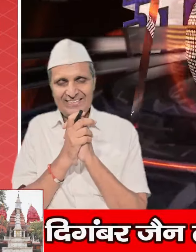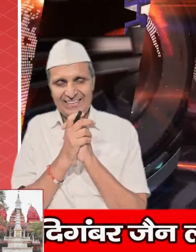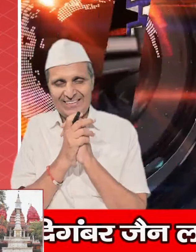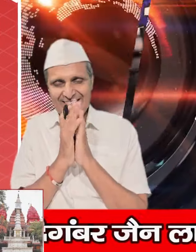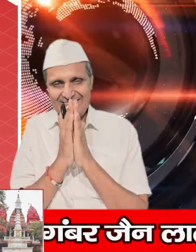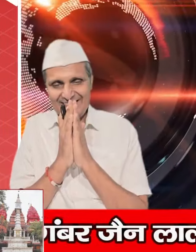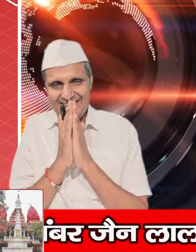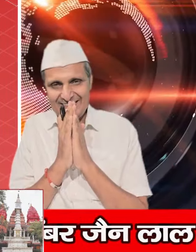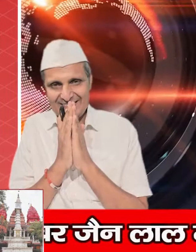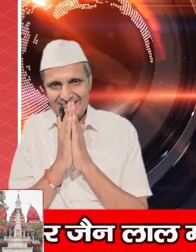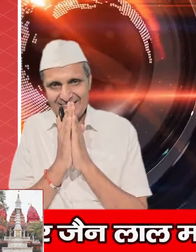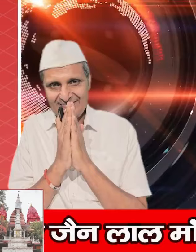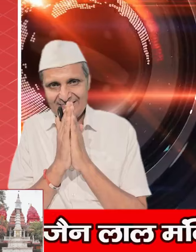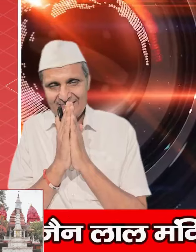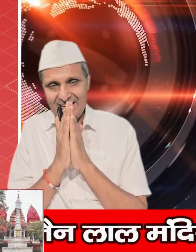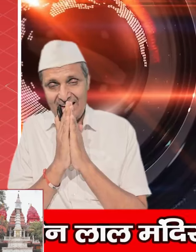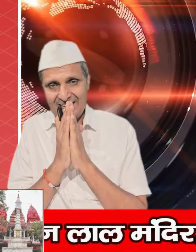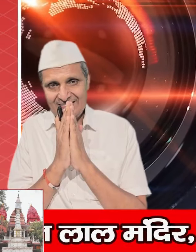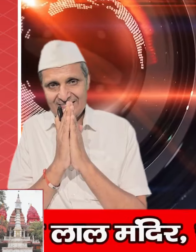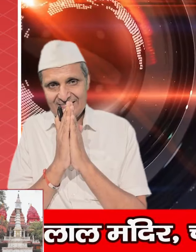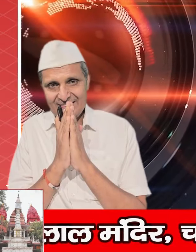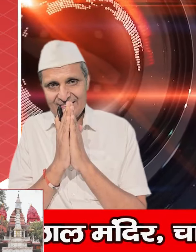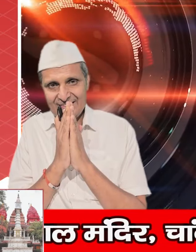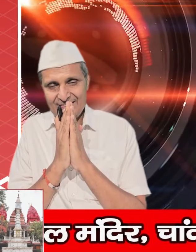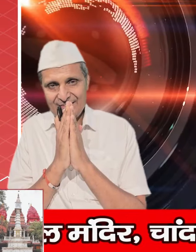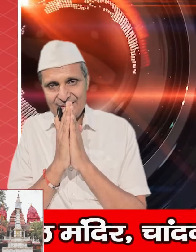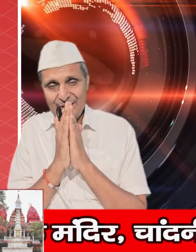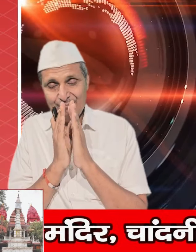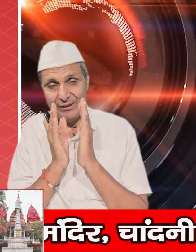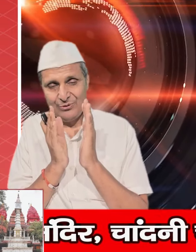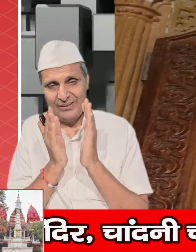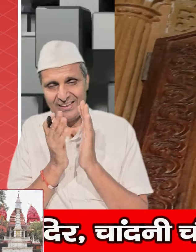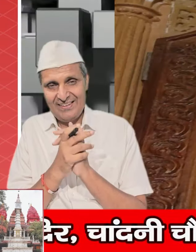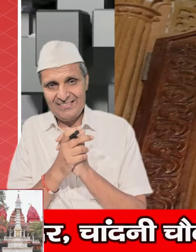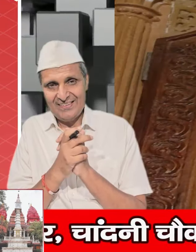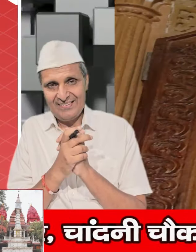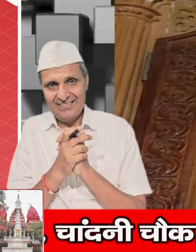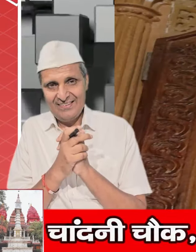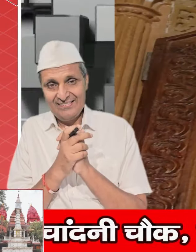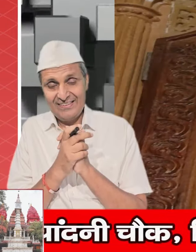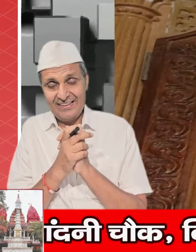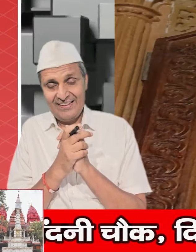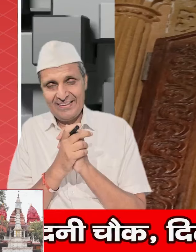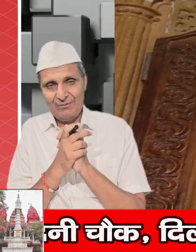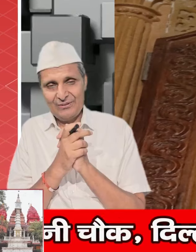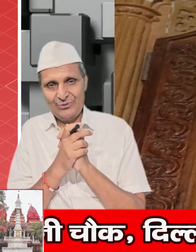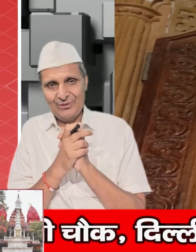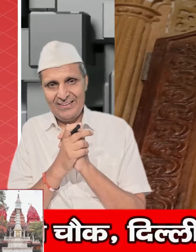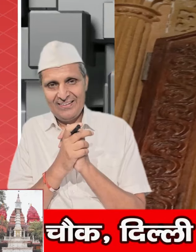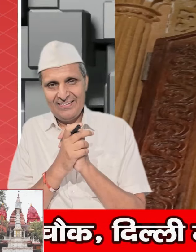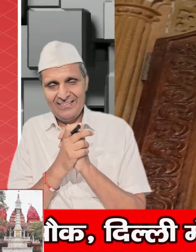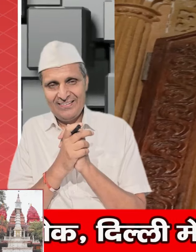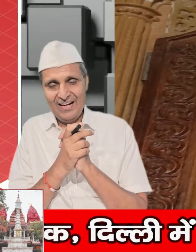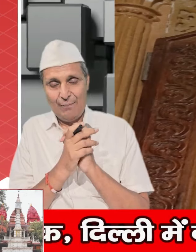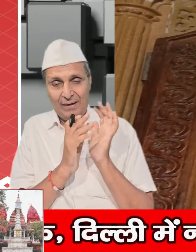बात सागर जैनेंद्र के साथ। आज भक्तों की श्रद्धा के साथ जैसे एक नया खिलवाड़ शुरू हो गया